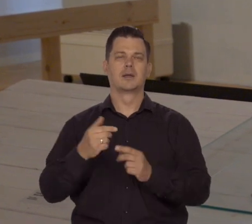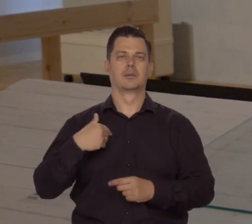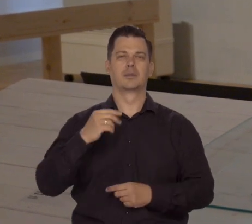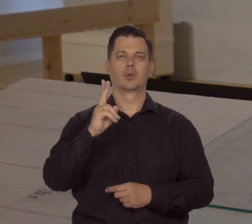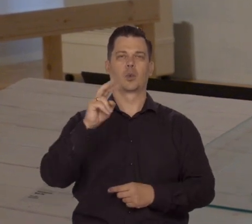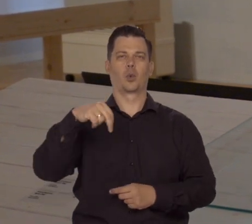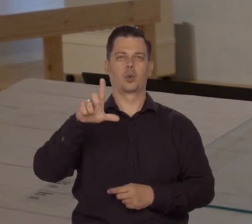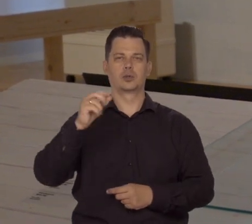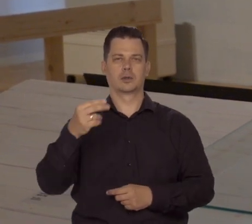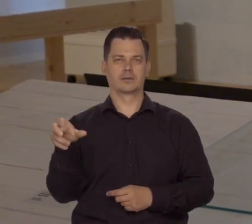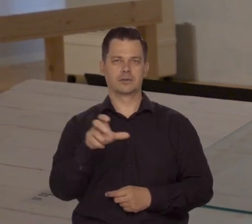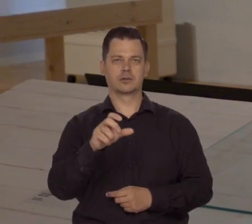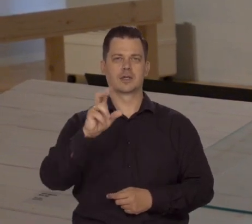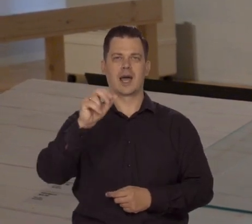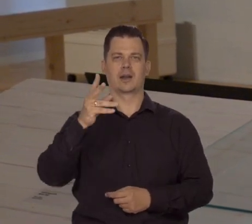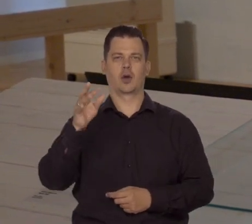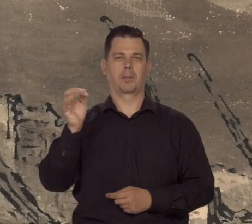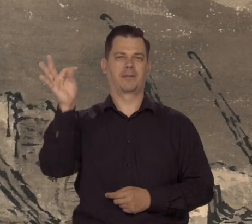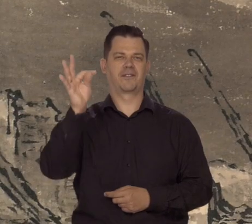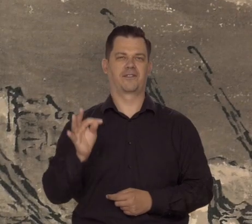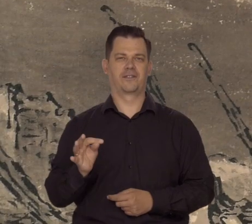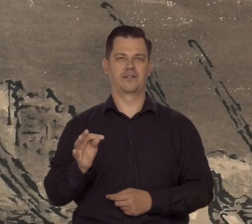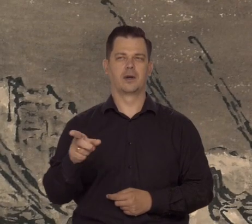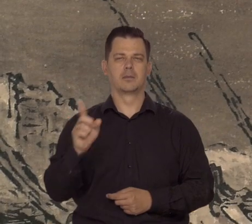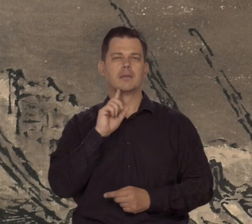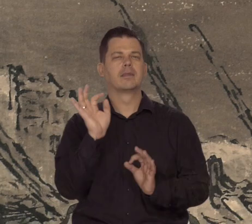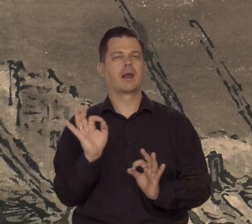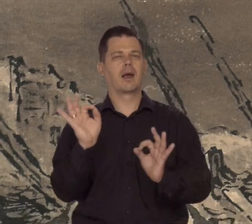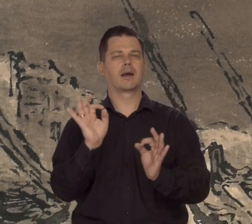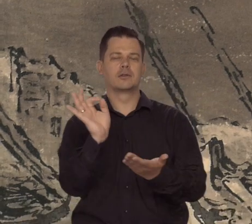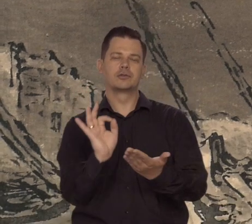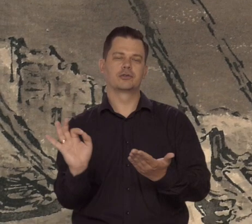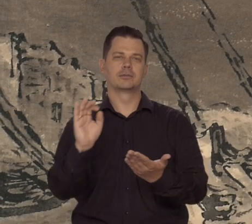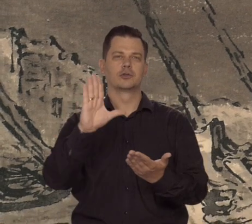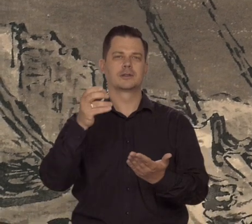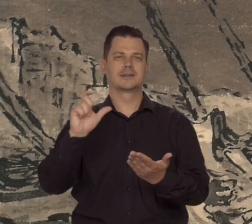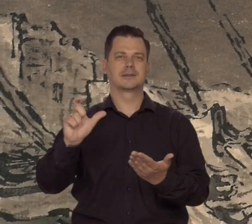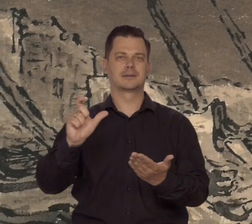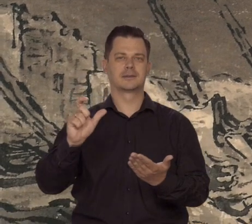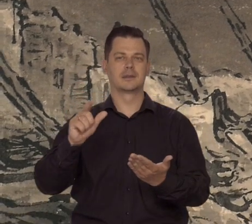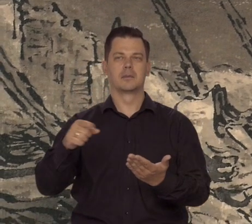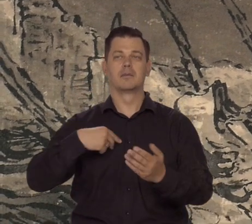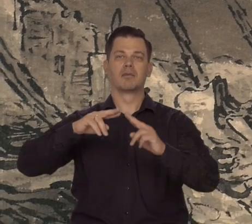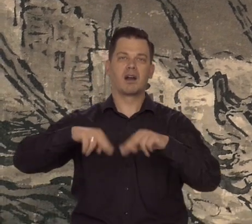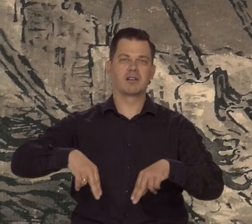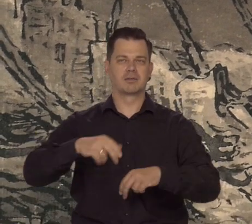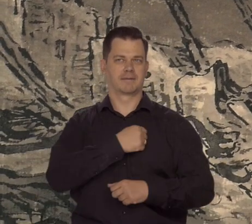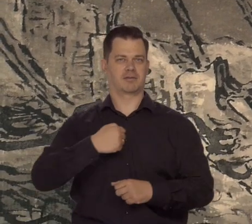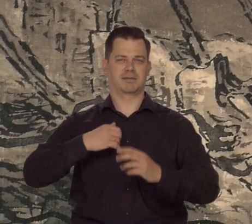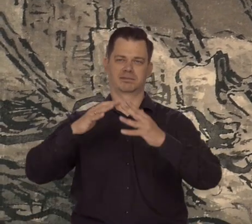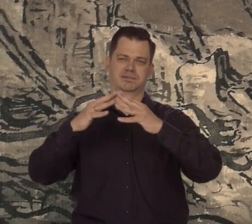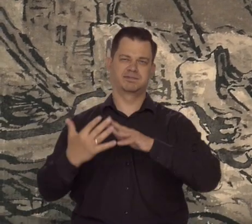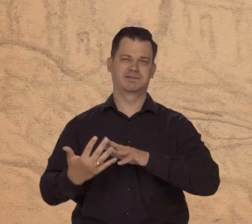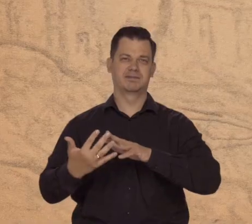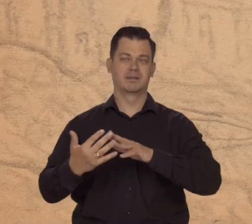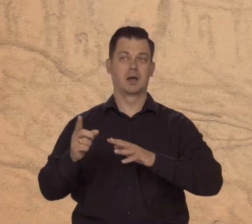tworzą również Tadeusz Kulisiewicz i Henryk Hechtkopf. Obaj rysują delikatne szkice przedstawiające to, co pozostało z warszawskiego